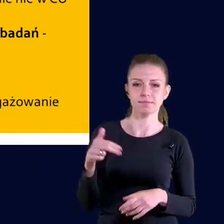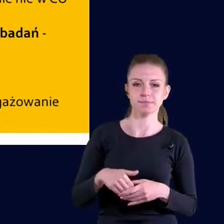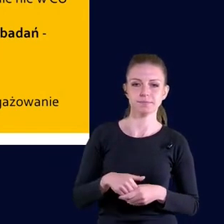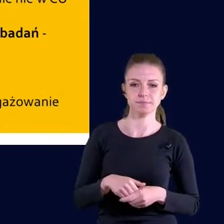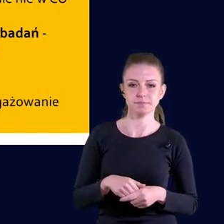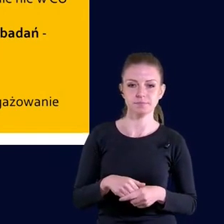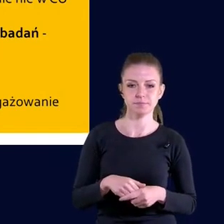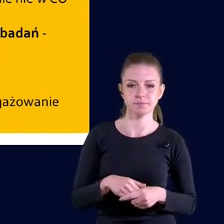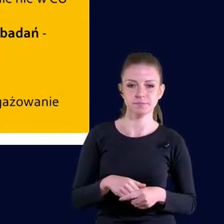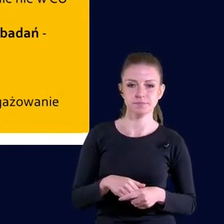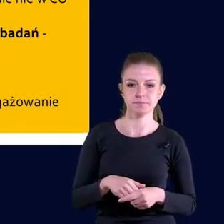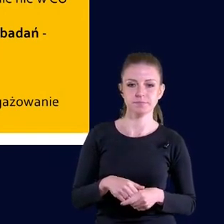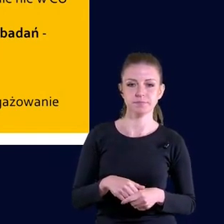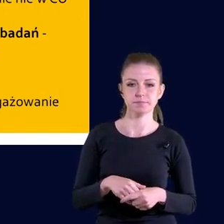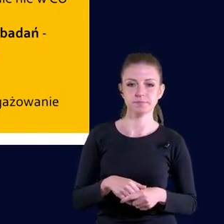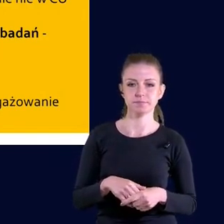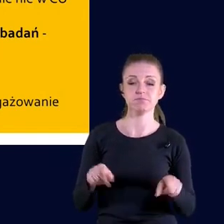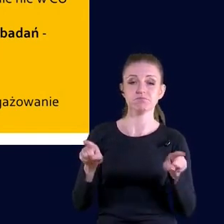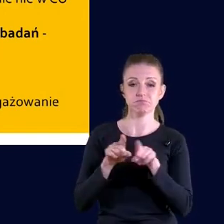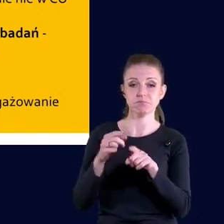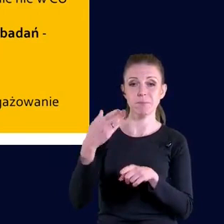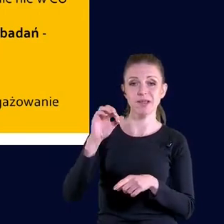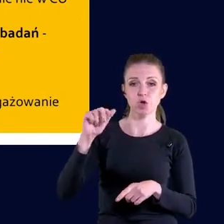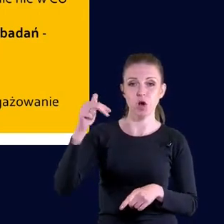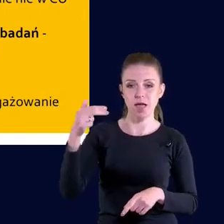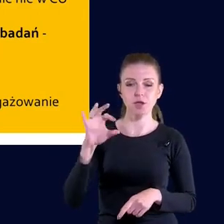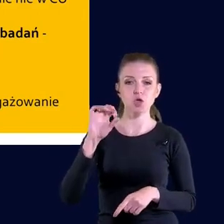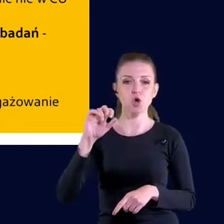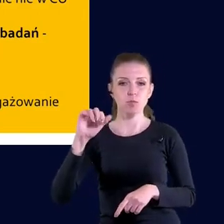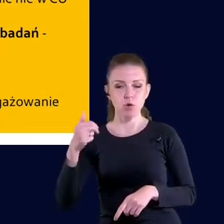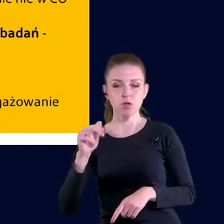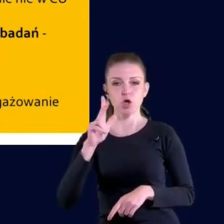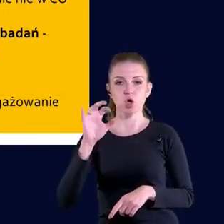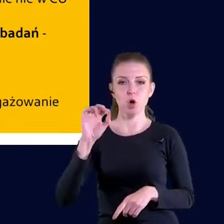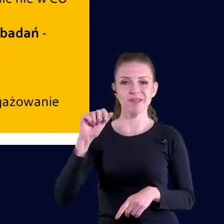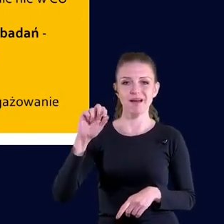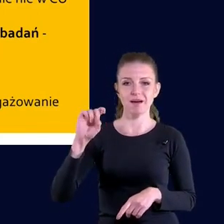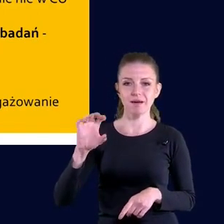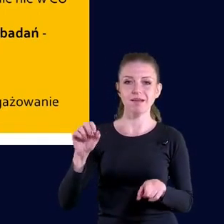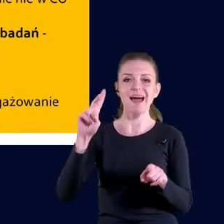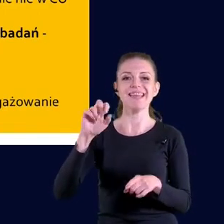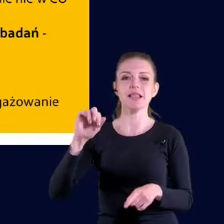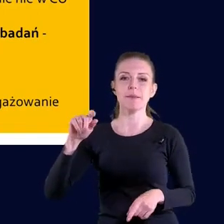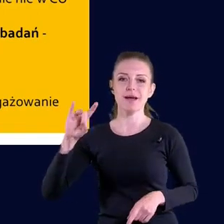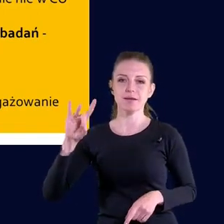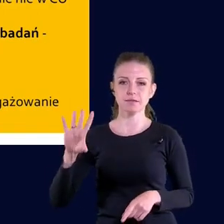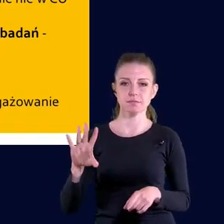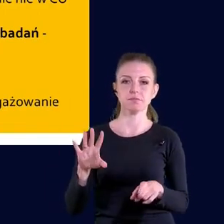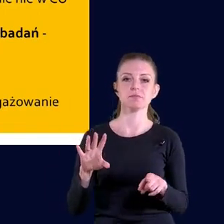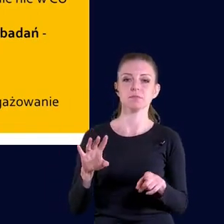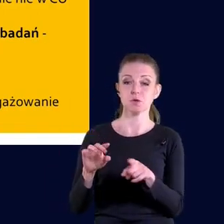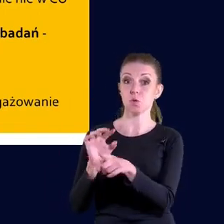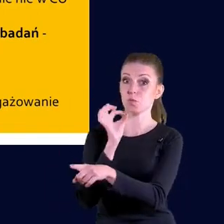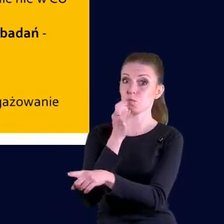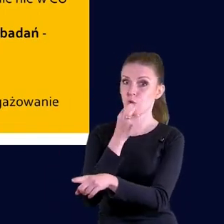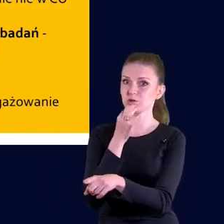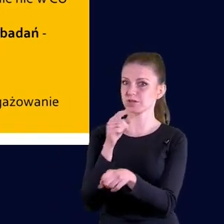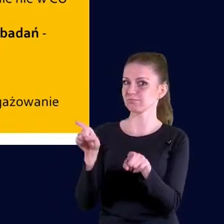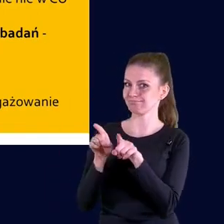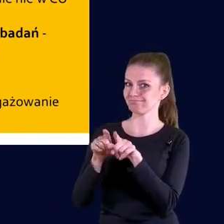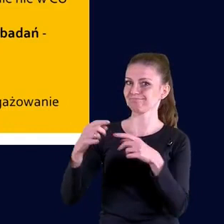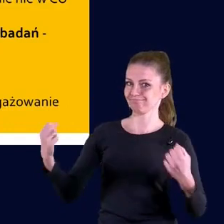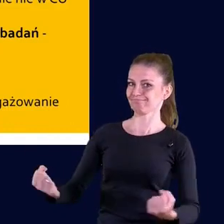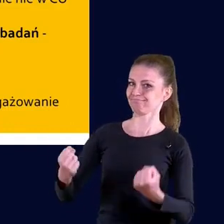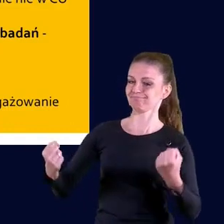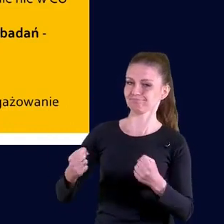respondenci z Mediolanu sorbony Kopenhagi i Heidelberg wskazali że młodzi naukowcy też są